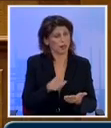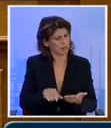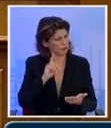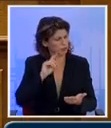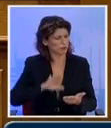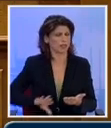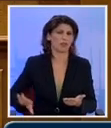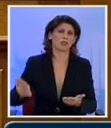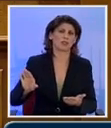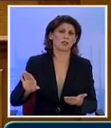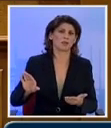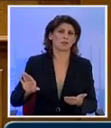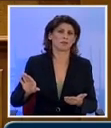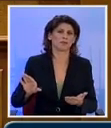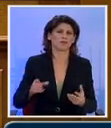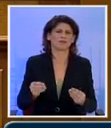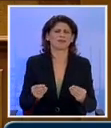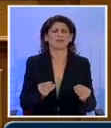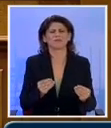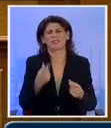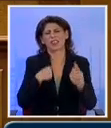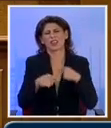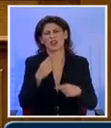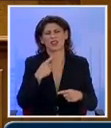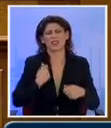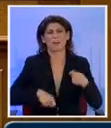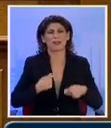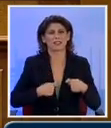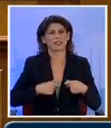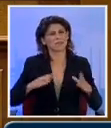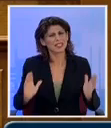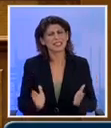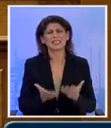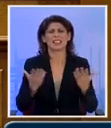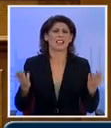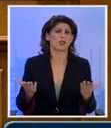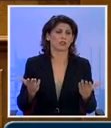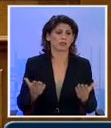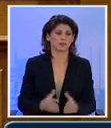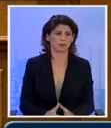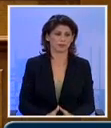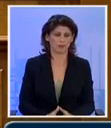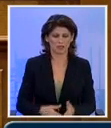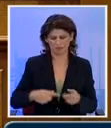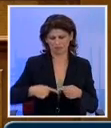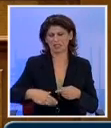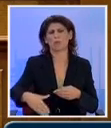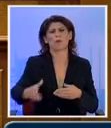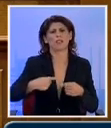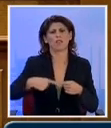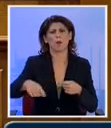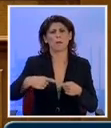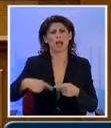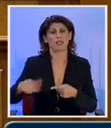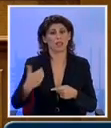προσπερνάμε. Προσχηματική ήταν η διαμαρτυρία σας. Έτσι κι αλλιώς, κύριε Τσίπρα, τις επόμενες εβδομάδες